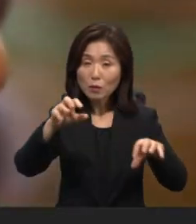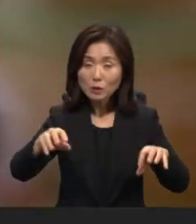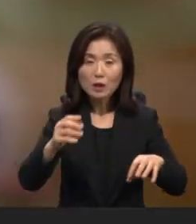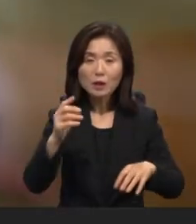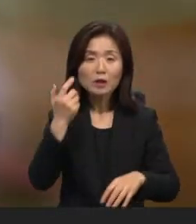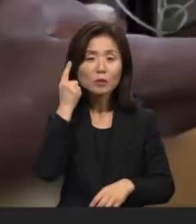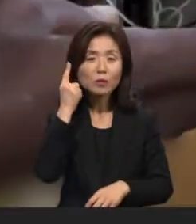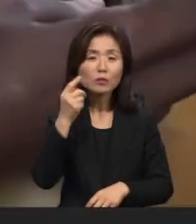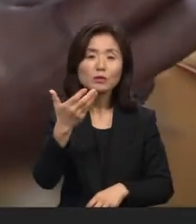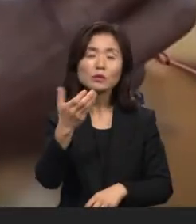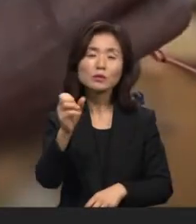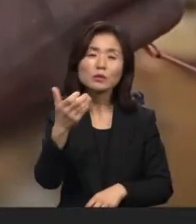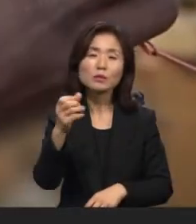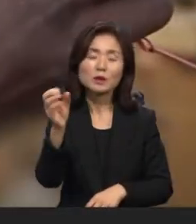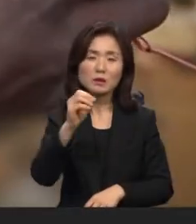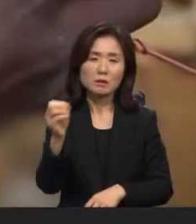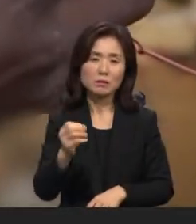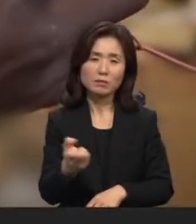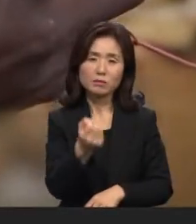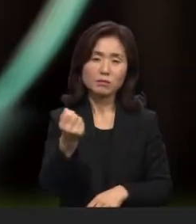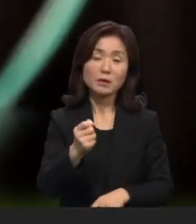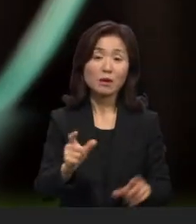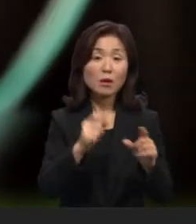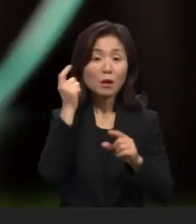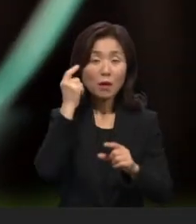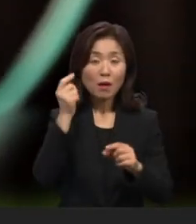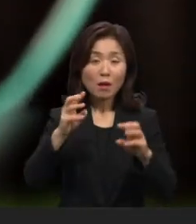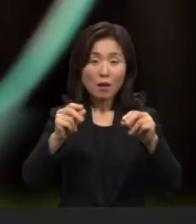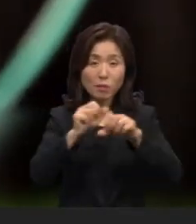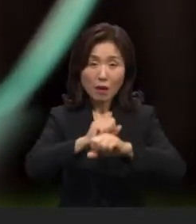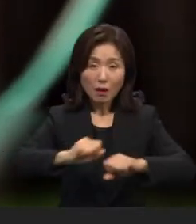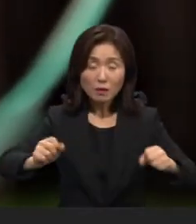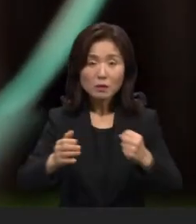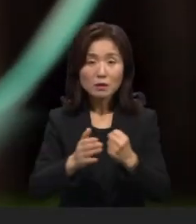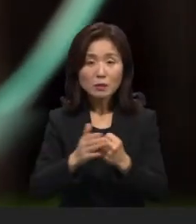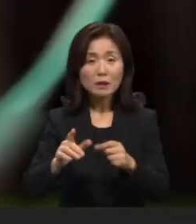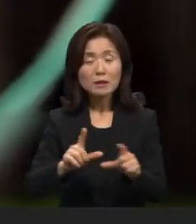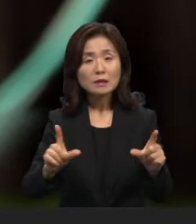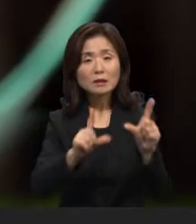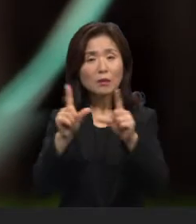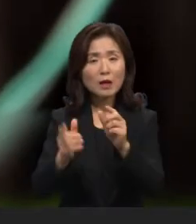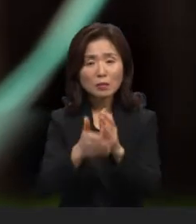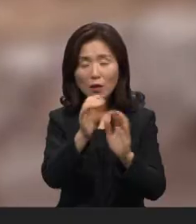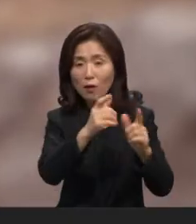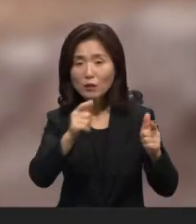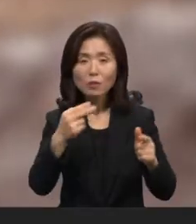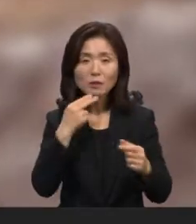넓은 대륙의 인프라가 부족하다 보니 일상의 많은 부분을 휴대폰을 통해 해결해야 하죠.